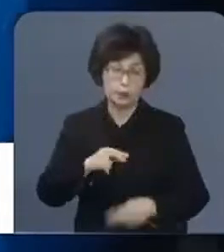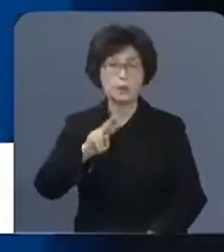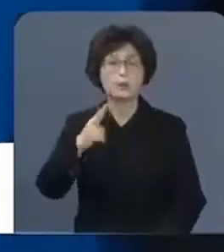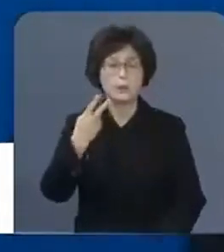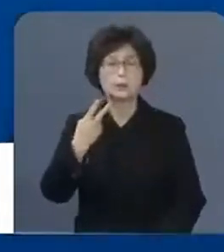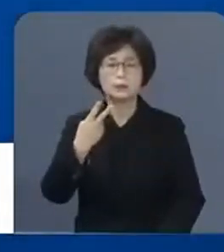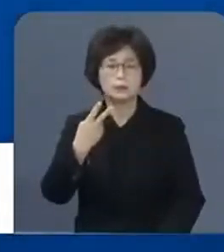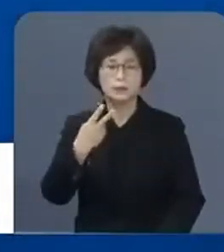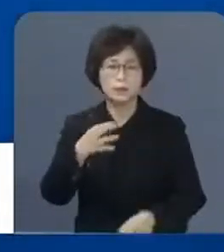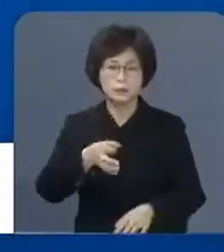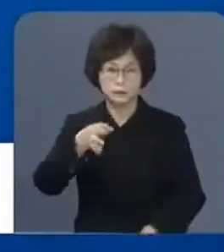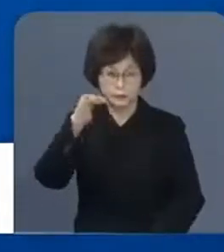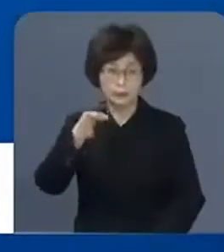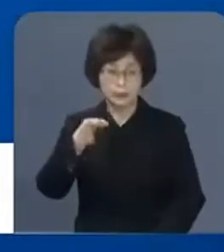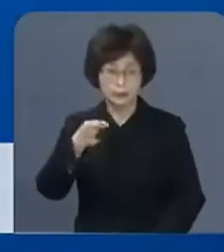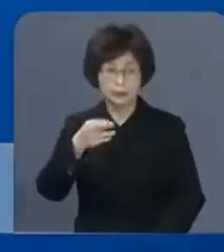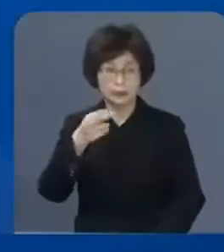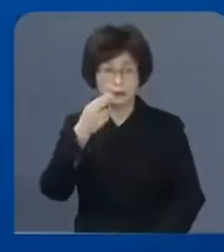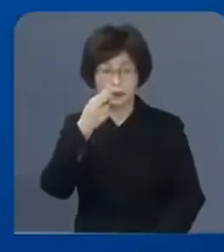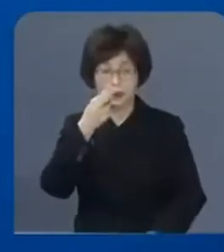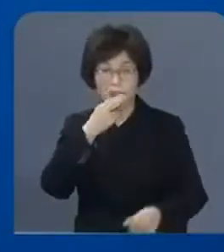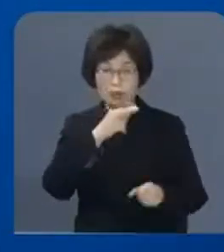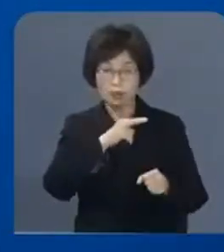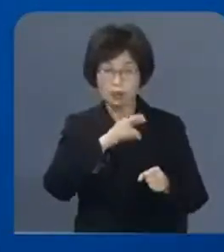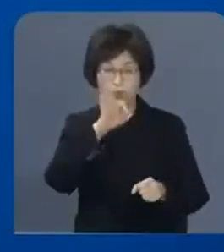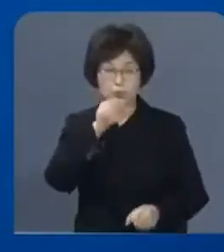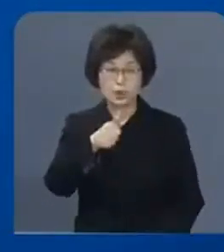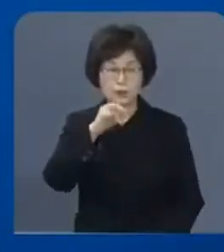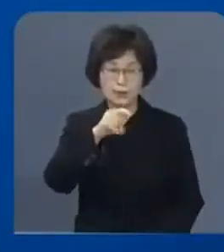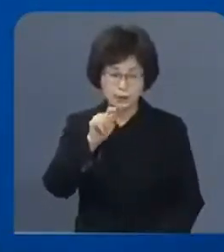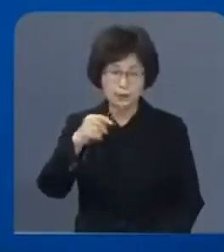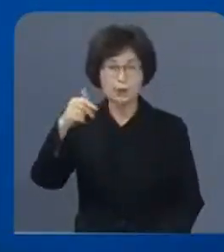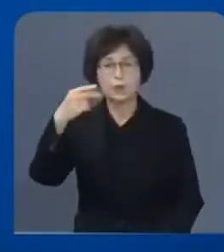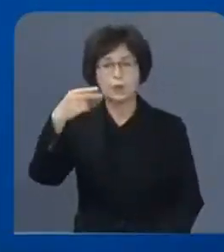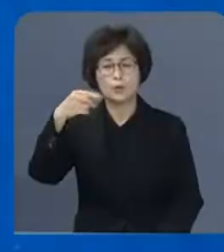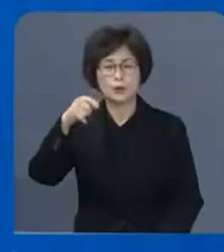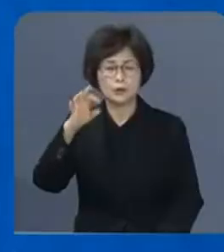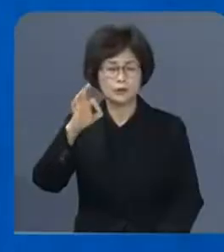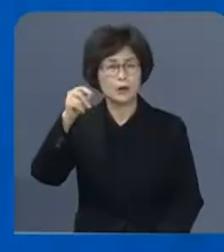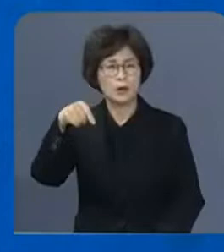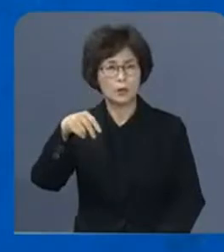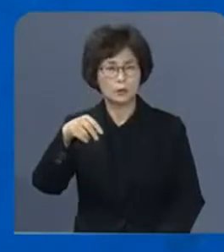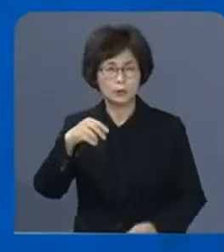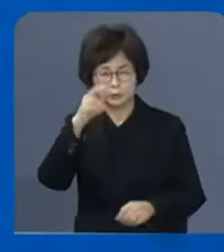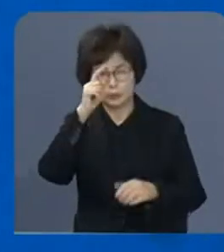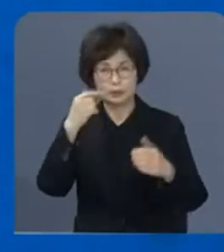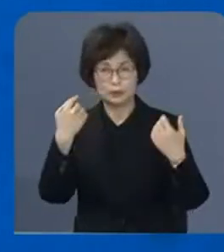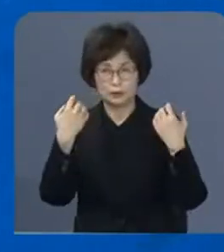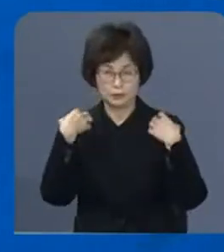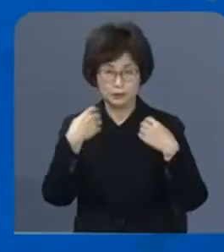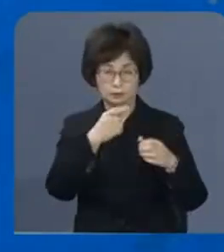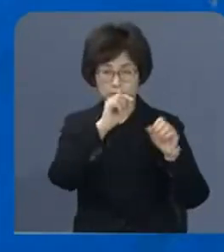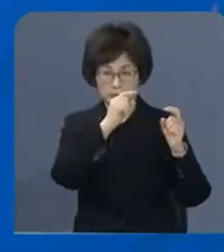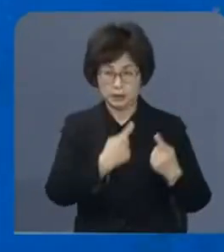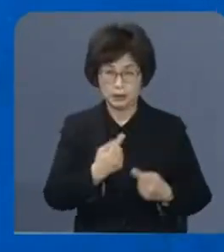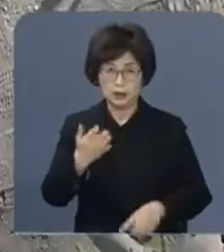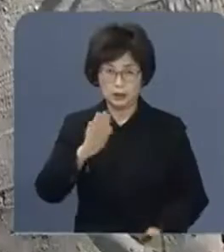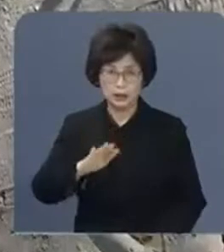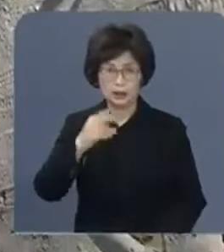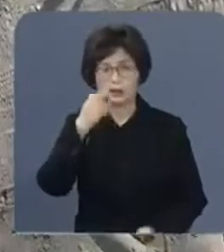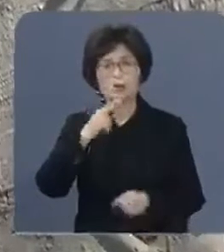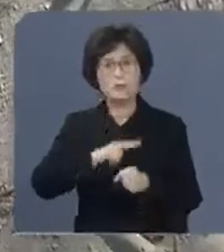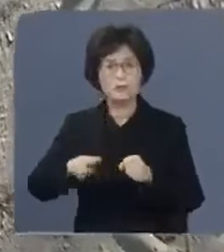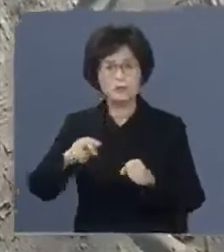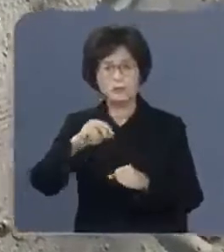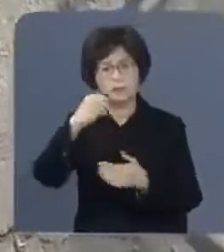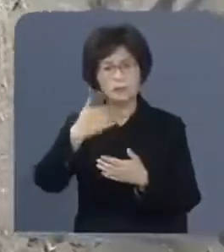뛰었습니다. 휘발유나 경유와 달리 정부의 유류세 인하 대상에서 빠지며 가격이 계속 올랐습니다. 이 때문에